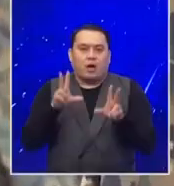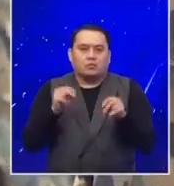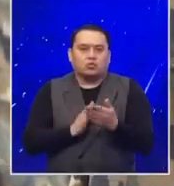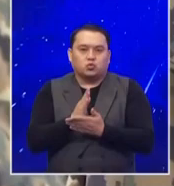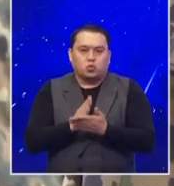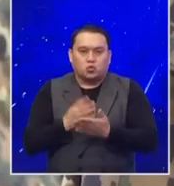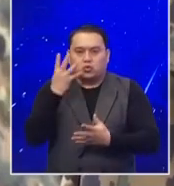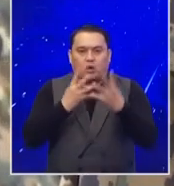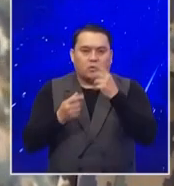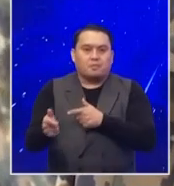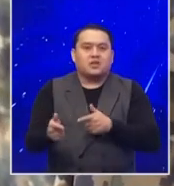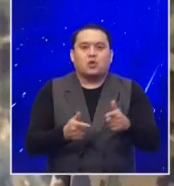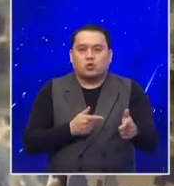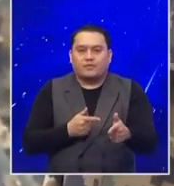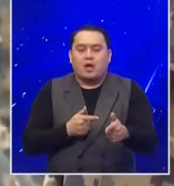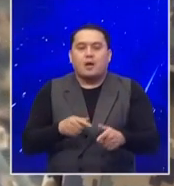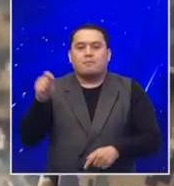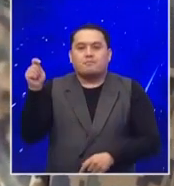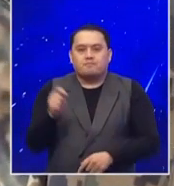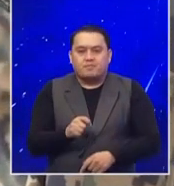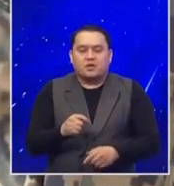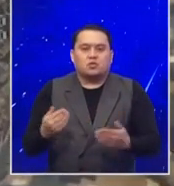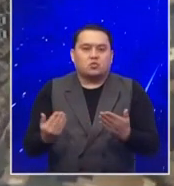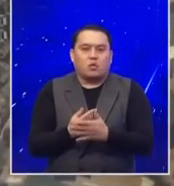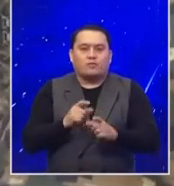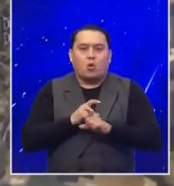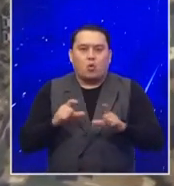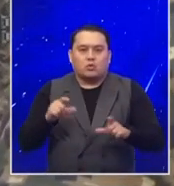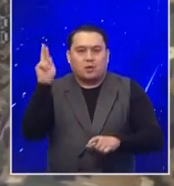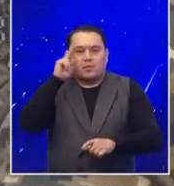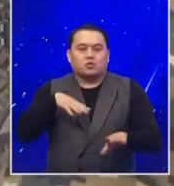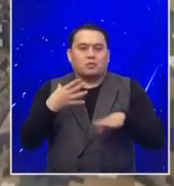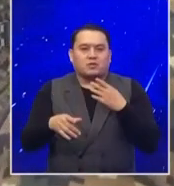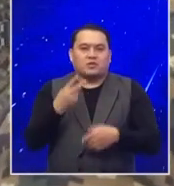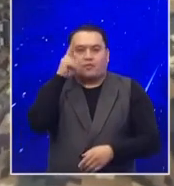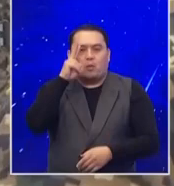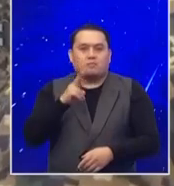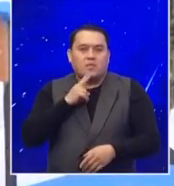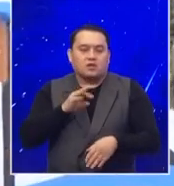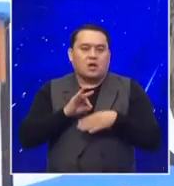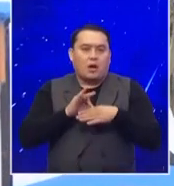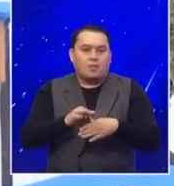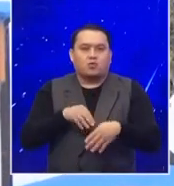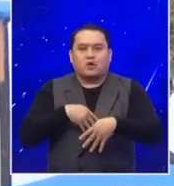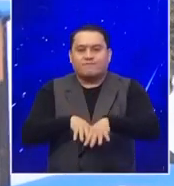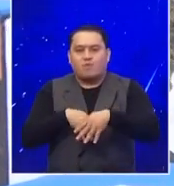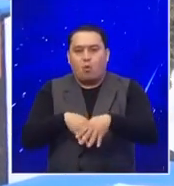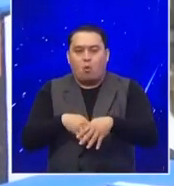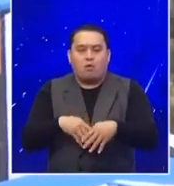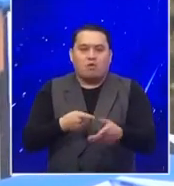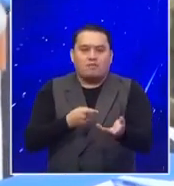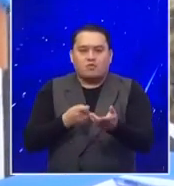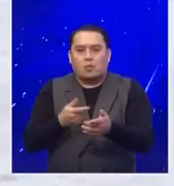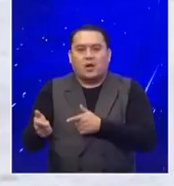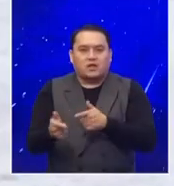солдаты подошли уже подготовленными. По прибытию в часть новобранцы прошли курс молодого бойца, в ходе которого изучили строевую, тактическую,